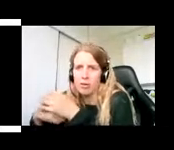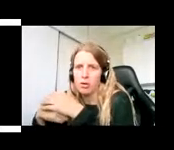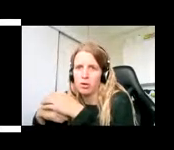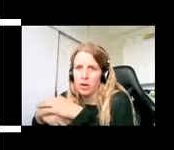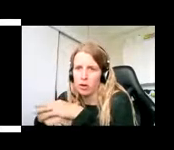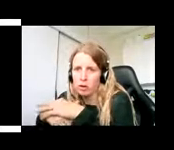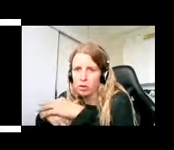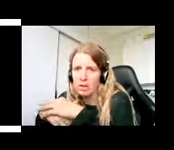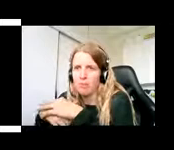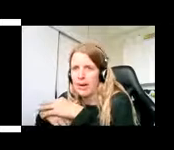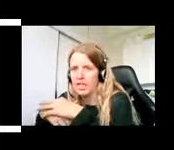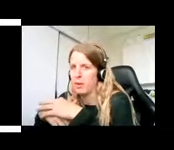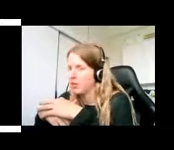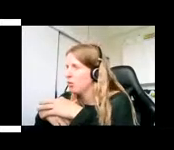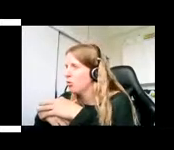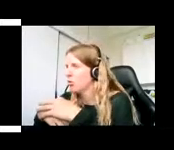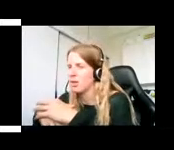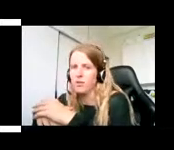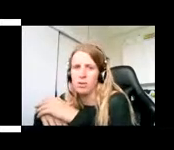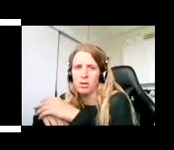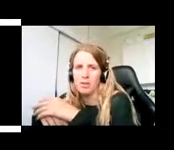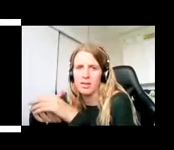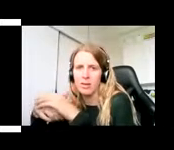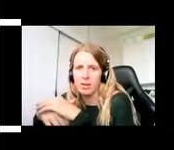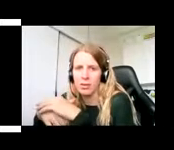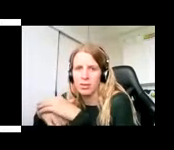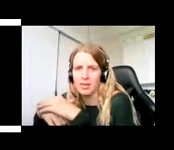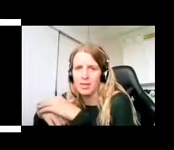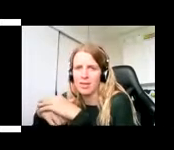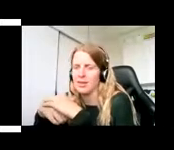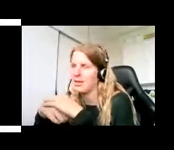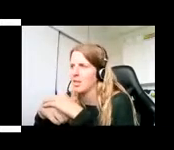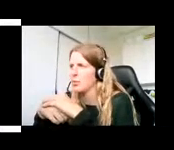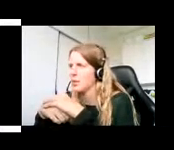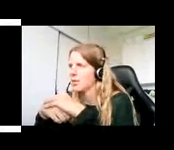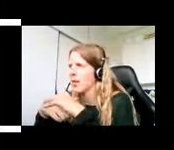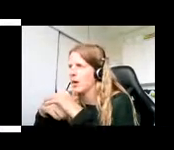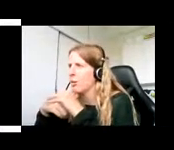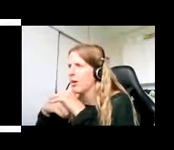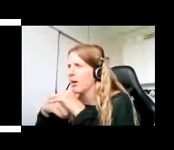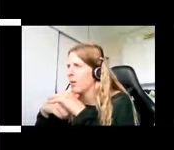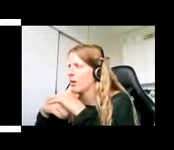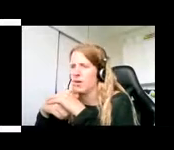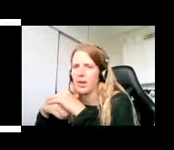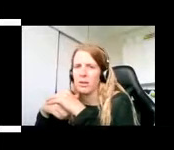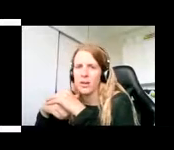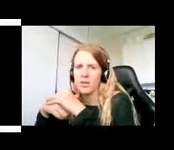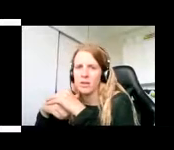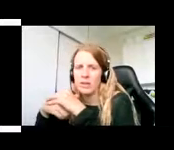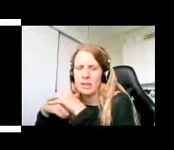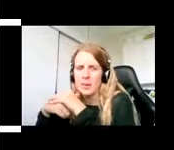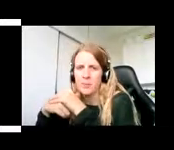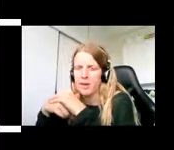Maatregelen gelden voor juli en augustus, maar spijtig genoeg, onder invloed van nieuwe evoluties kan het altijd wijzigen. We kennen allemaal het verhaal